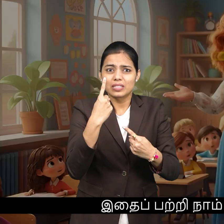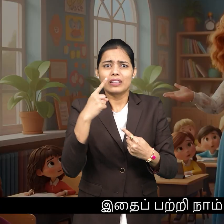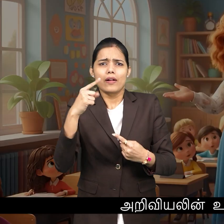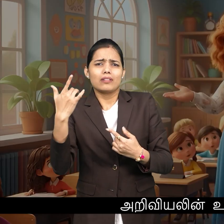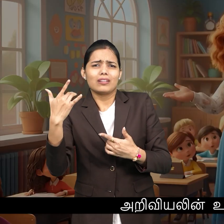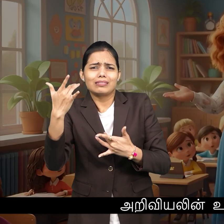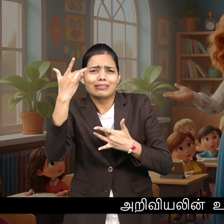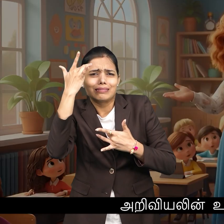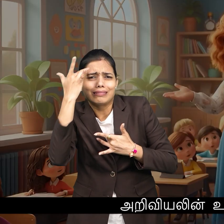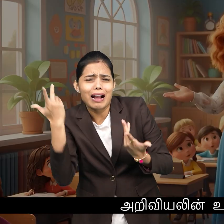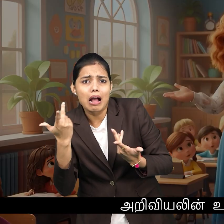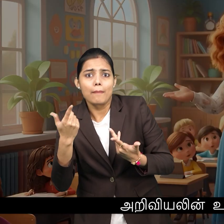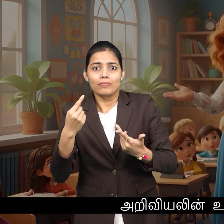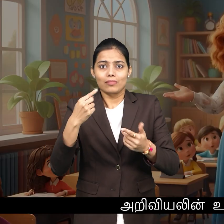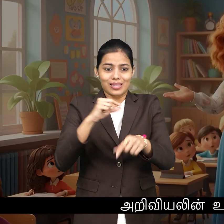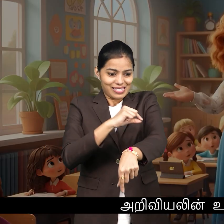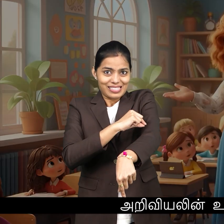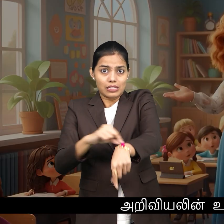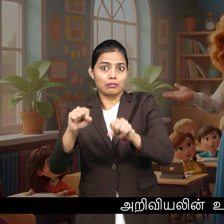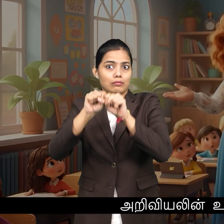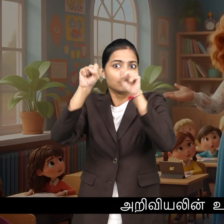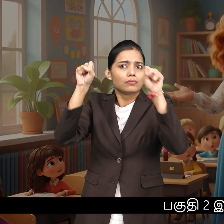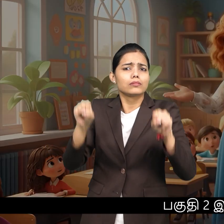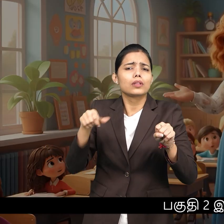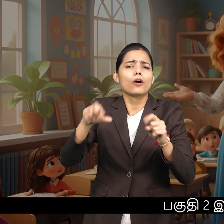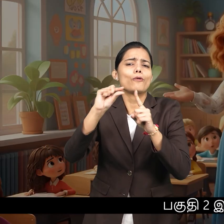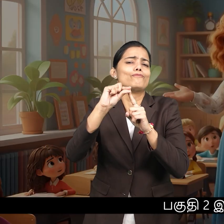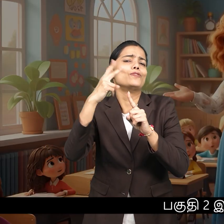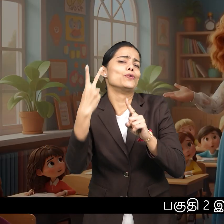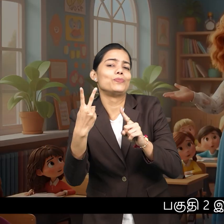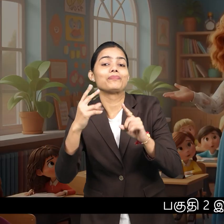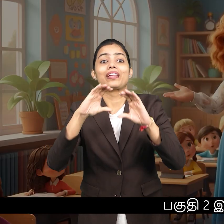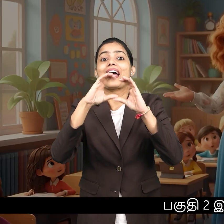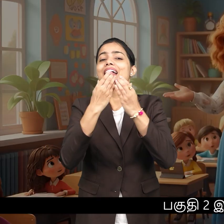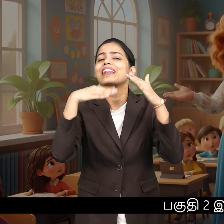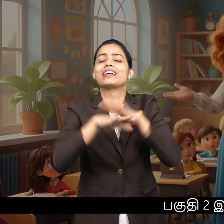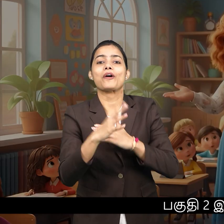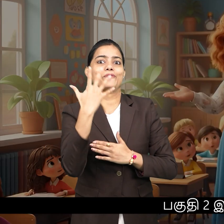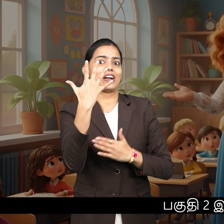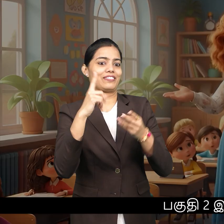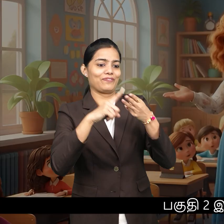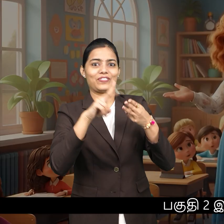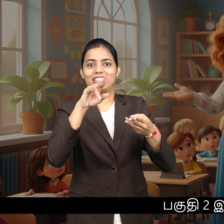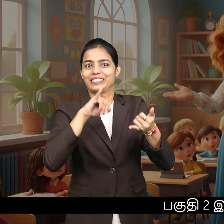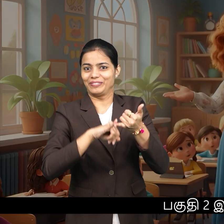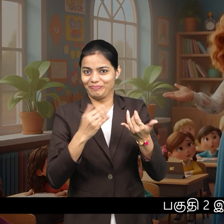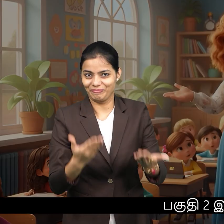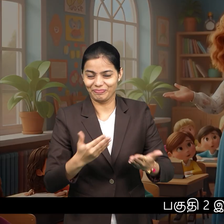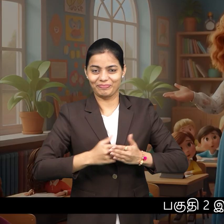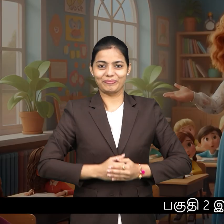வகுப்பு சுற்றுச்சூழல் அறிவியலின் உள்ளுறுப்பு அமைப்புகள் பகுதி 2 விவாதிப்போம்.